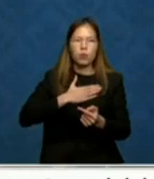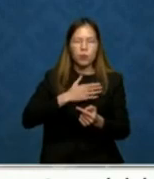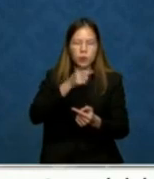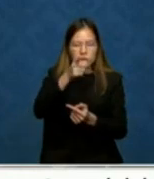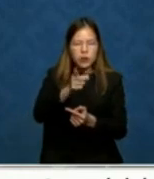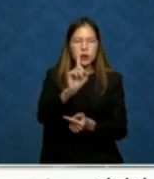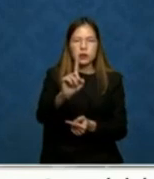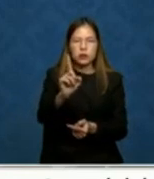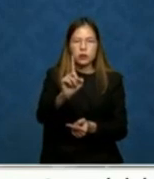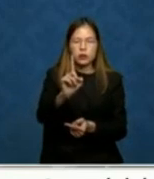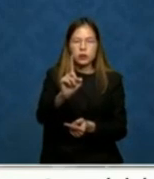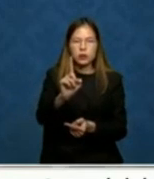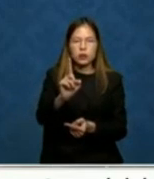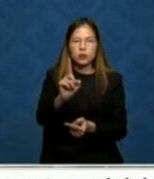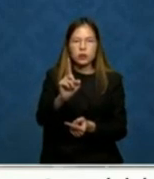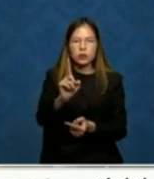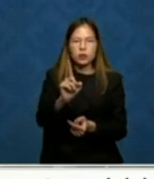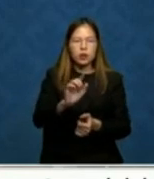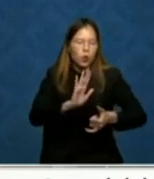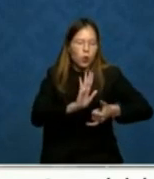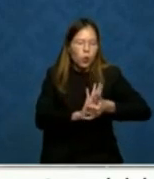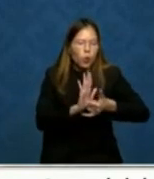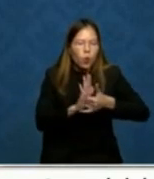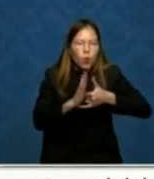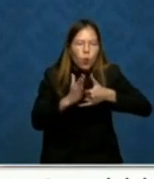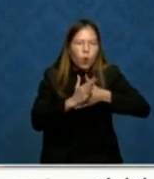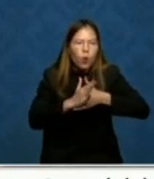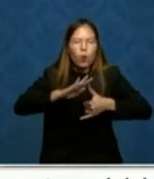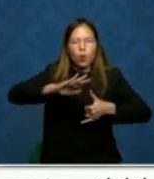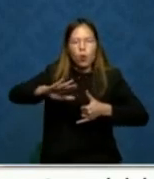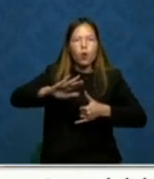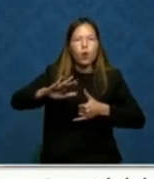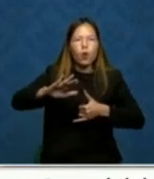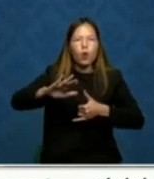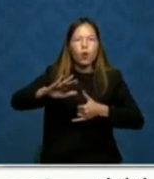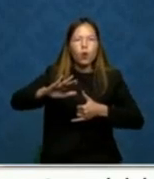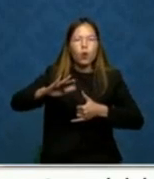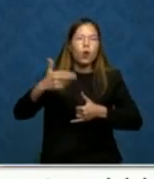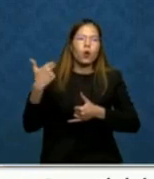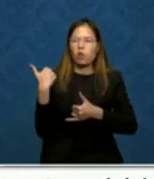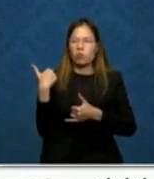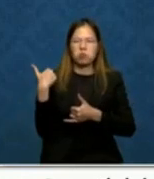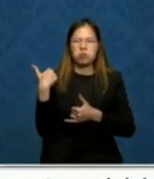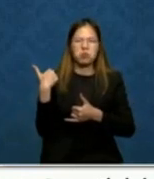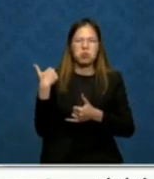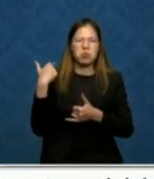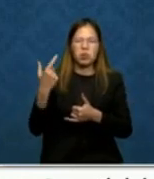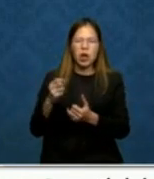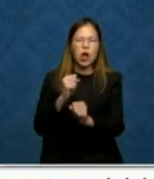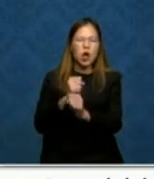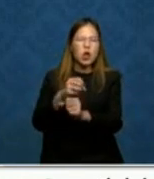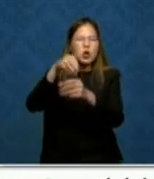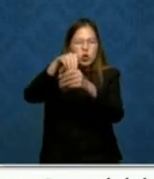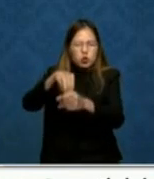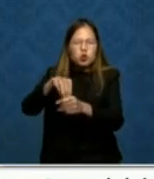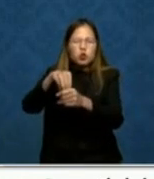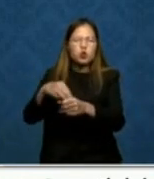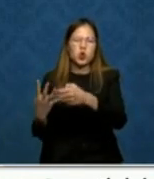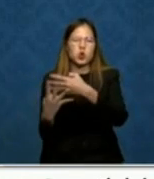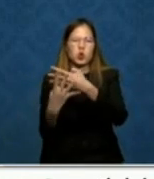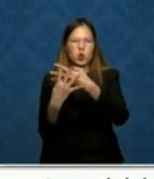ริงคือมุมมองการคุกคามทางเพศของพี่น้องในเรือนจำท่านประธานครับถ้าท่านดูสไล